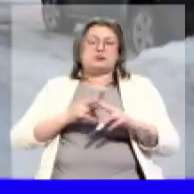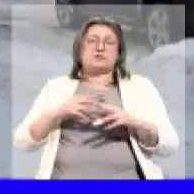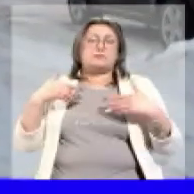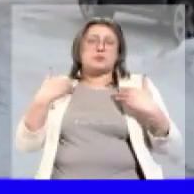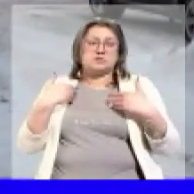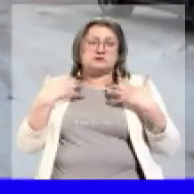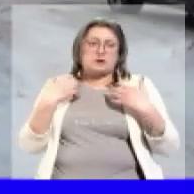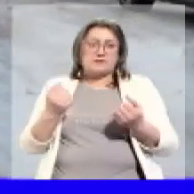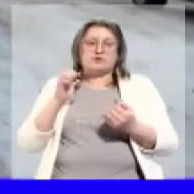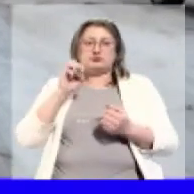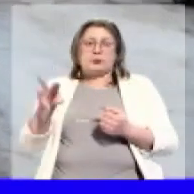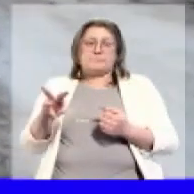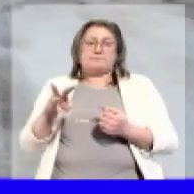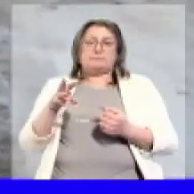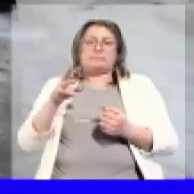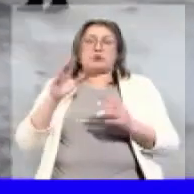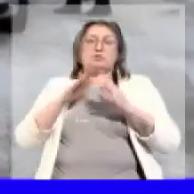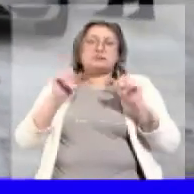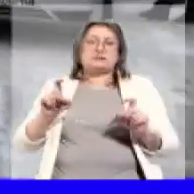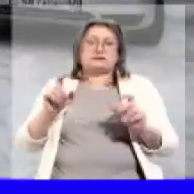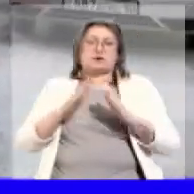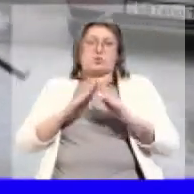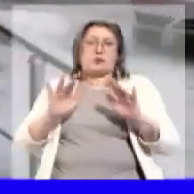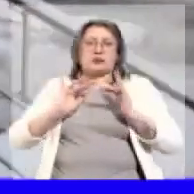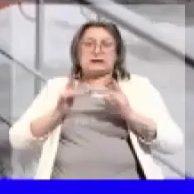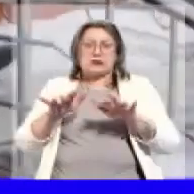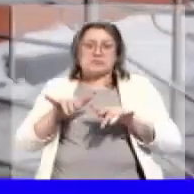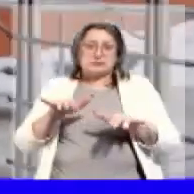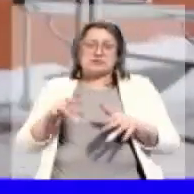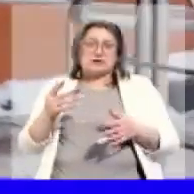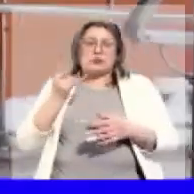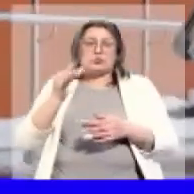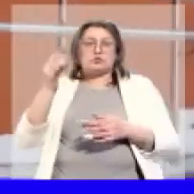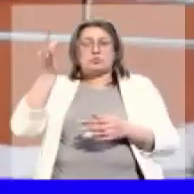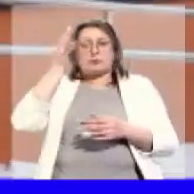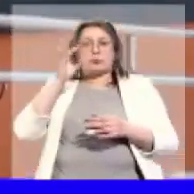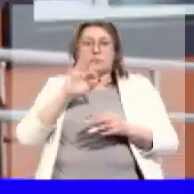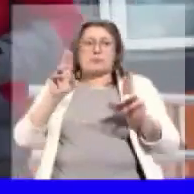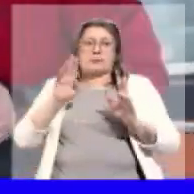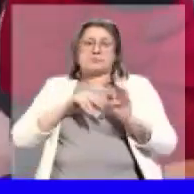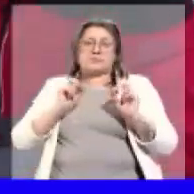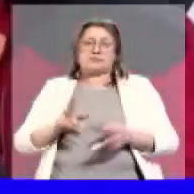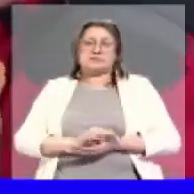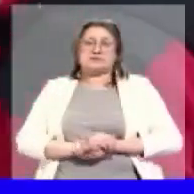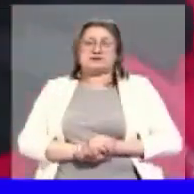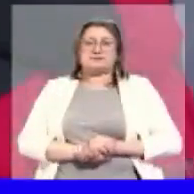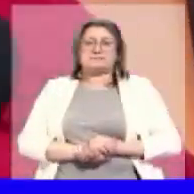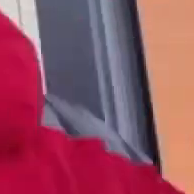дәрігерлер. Бірақ қауіпсіздік ережелерін есте сақтаған жөн. Гүлім Қажымғызы, Алексей Тнек, Алексей Руденко, Қостанай, телеарнасы.